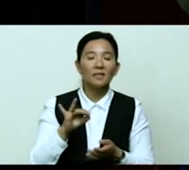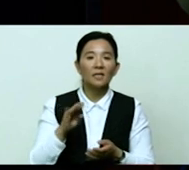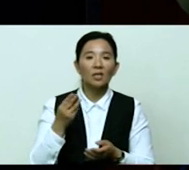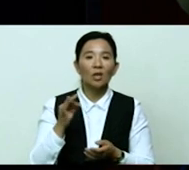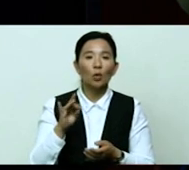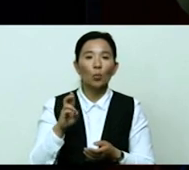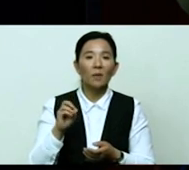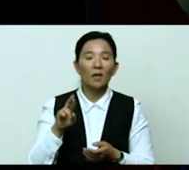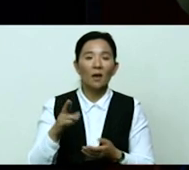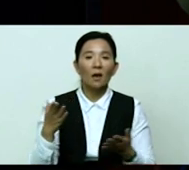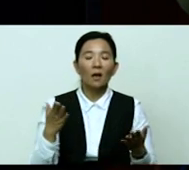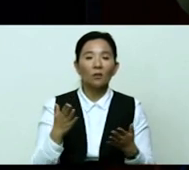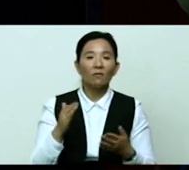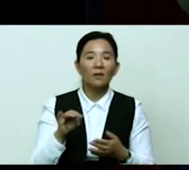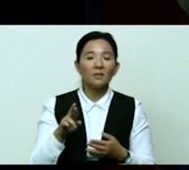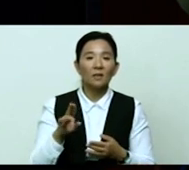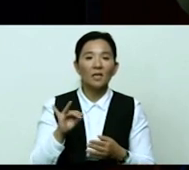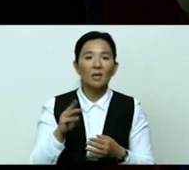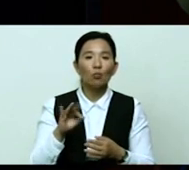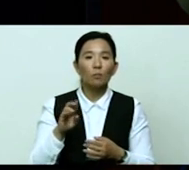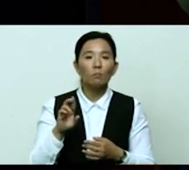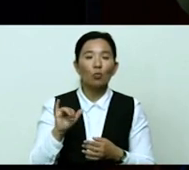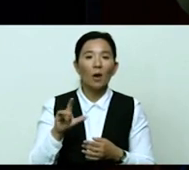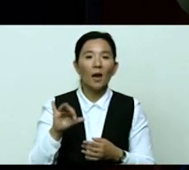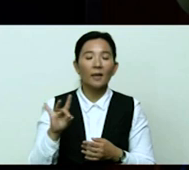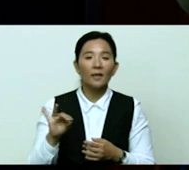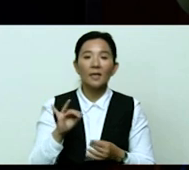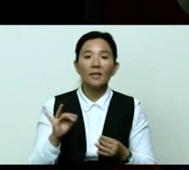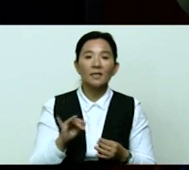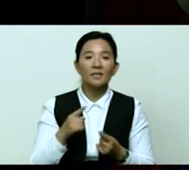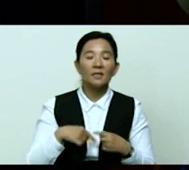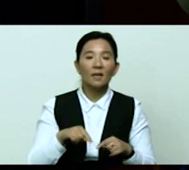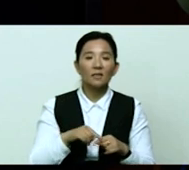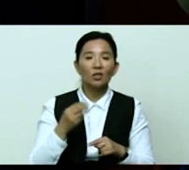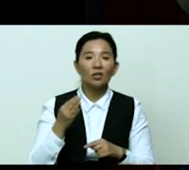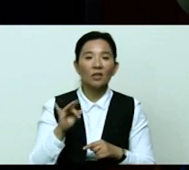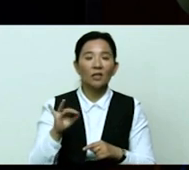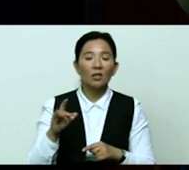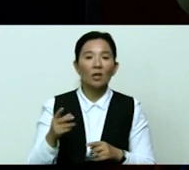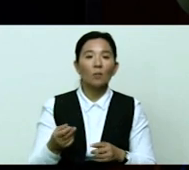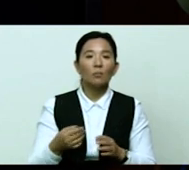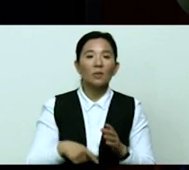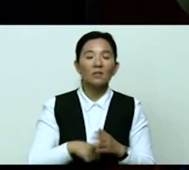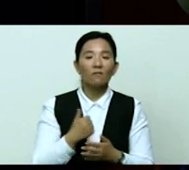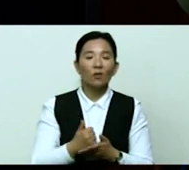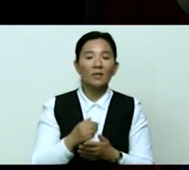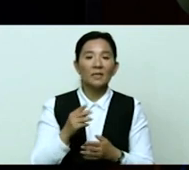Шахрухбия, которому Абулфайс-хан, эмир Бухары из династии Аштарханидов, присвоил титул